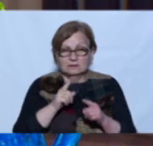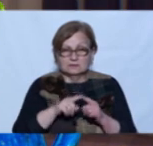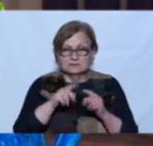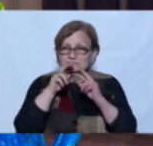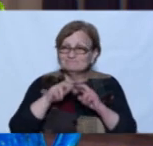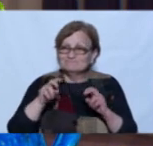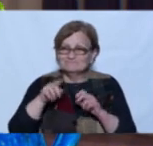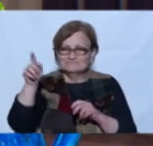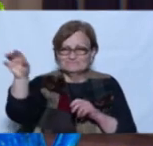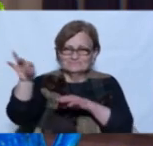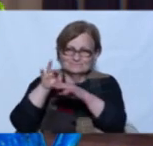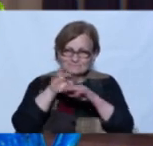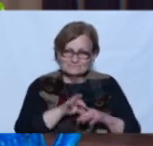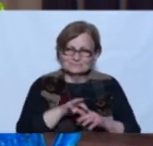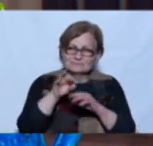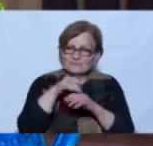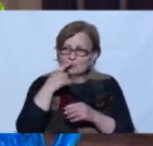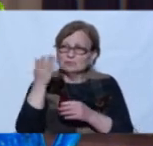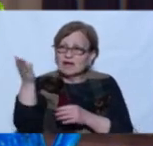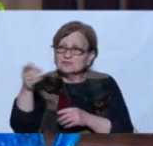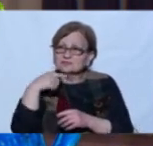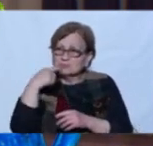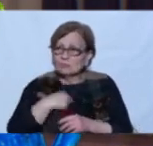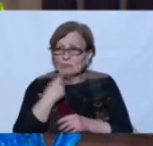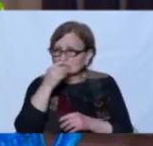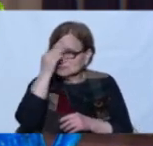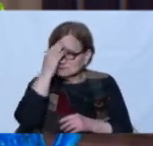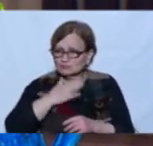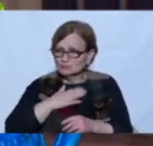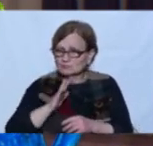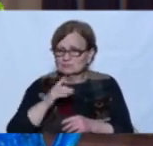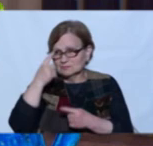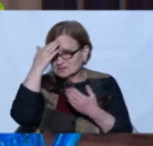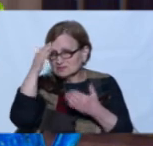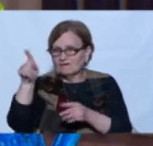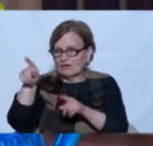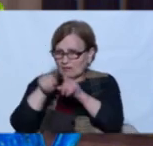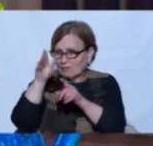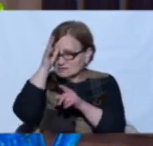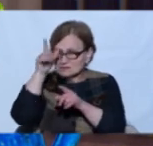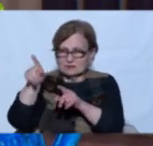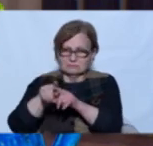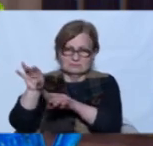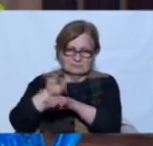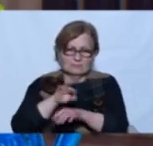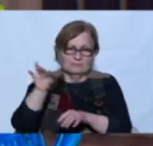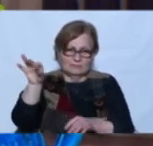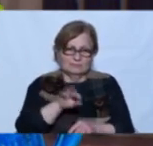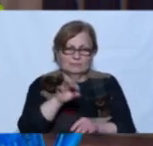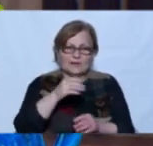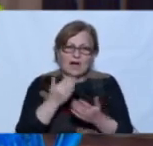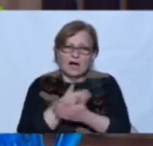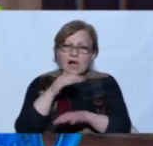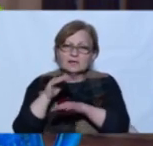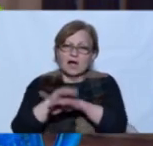მკვლევრის თვალსაზრისი, დასტურად თავისი თვალსაზრისისა და აი მინდა კიდე ყურადღება გავამახვილო ისევ ახალ